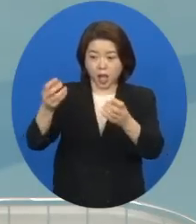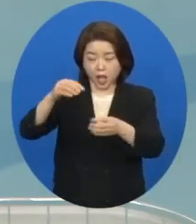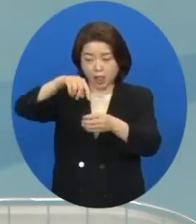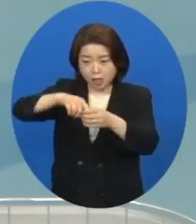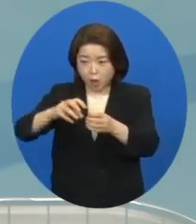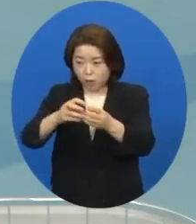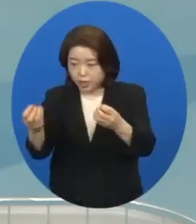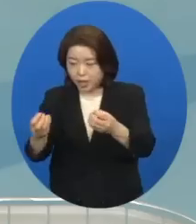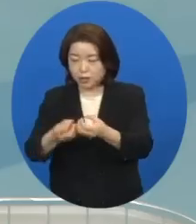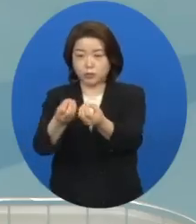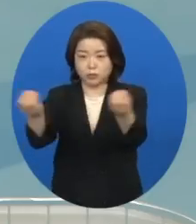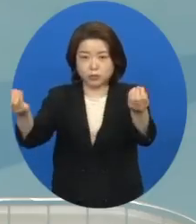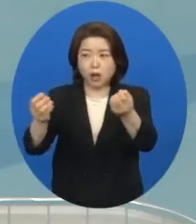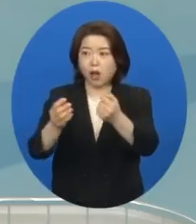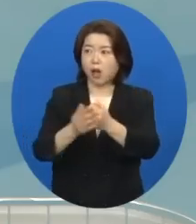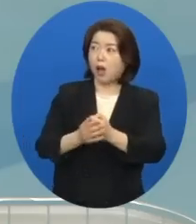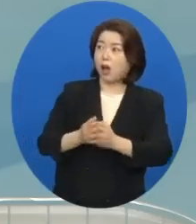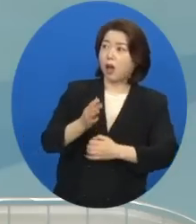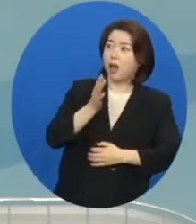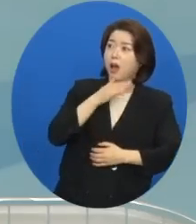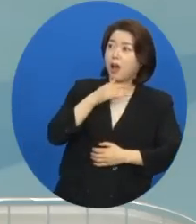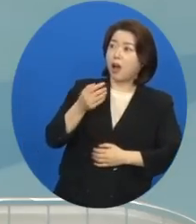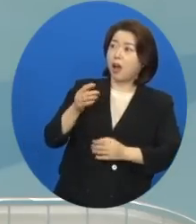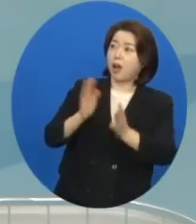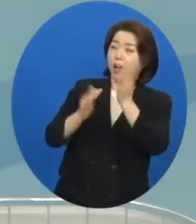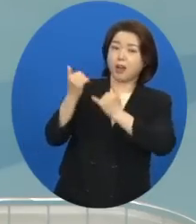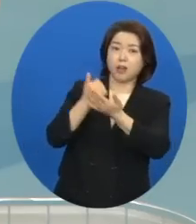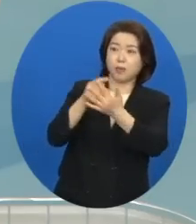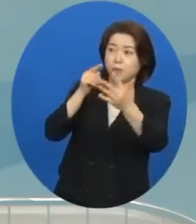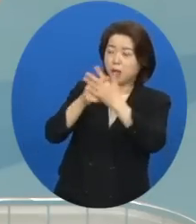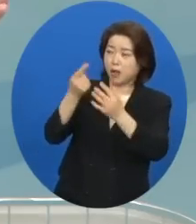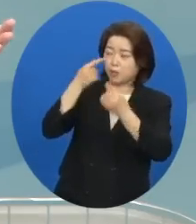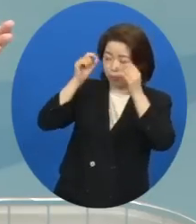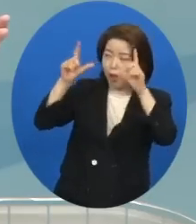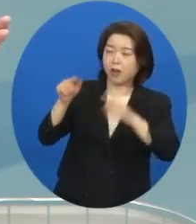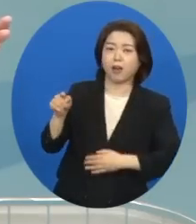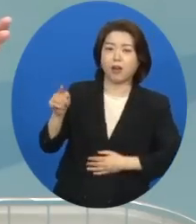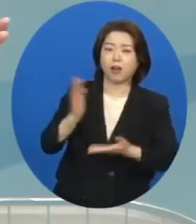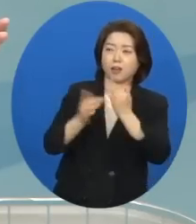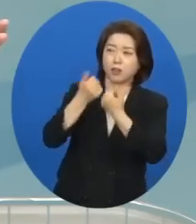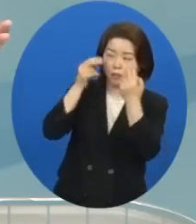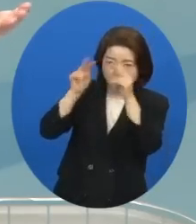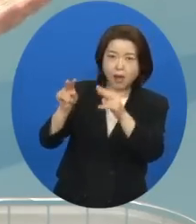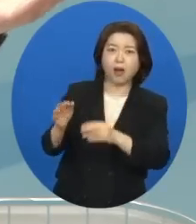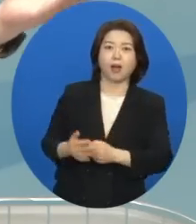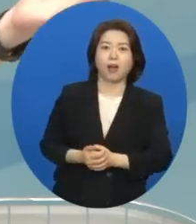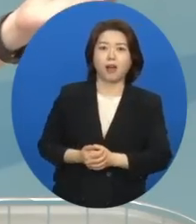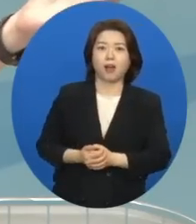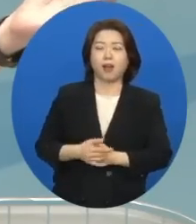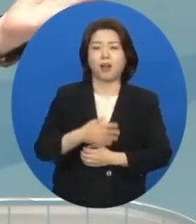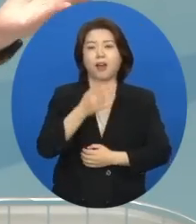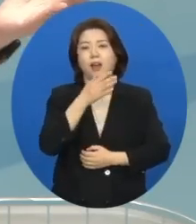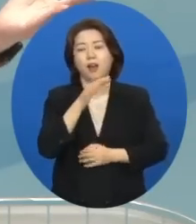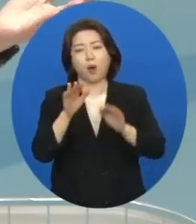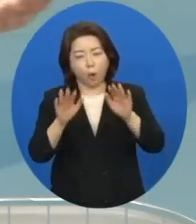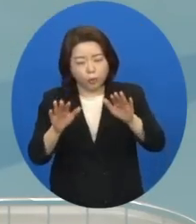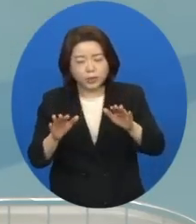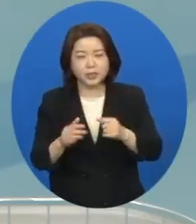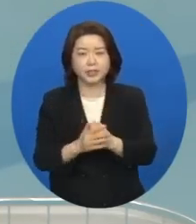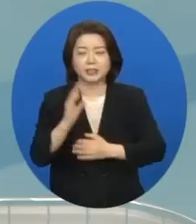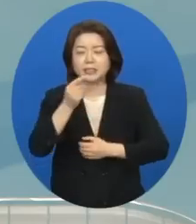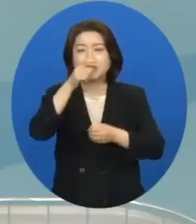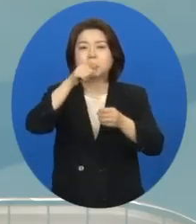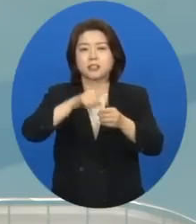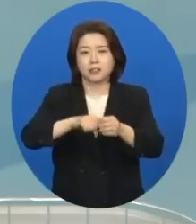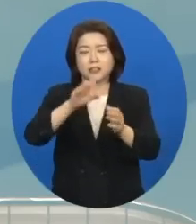순간에 눈이 뜨여서 예수님을 보게 됐다고 그랬어요. 오늘 성찬 때 그